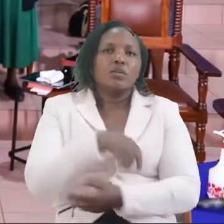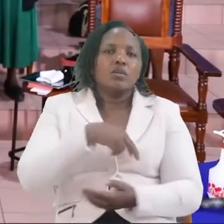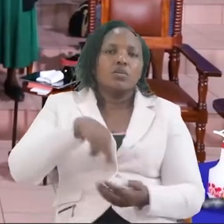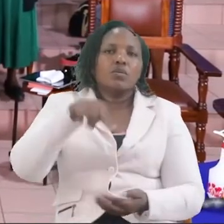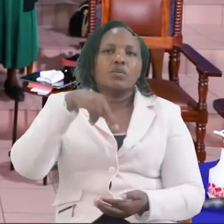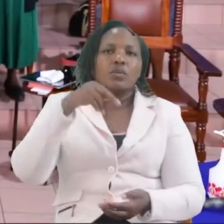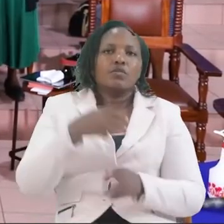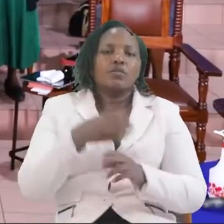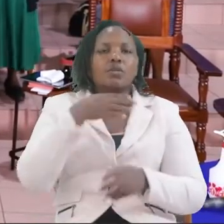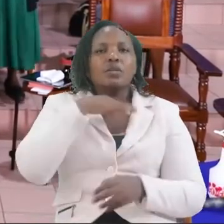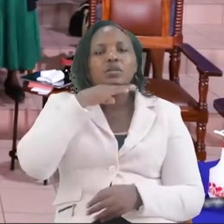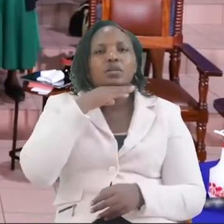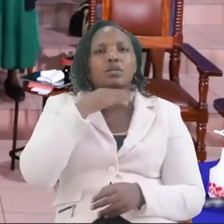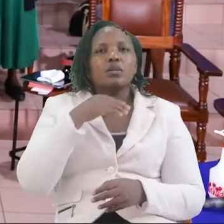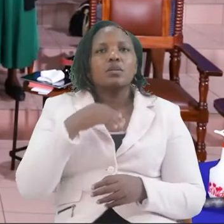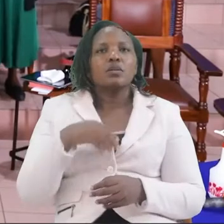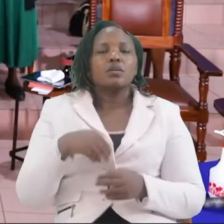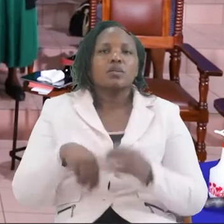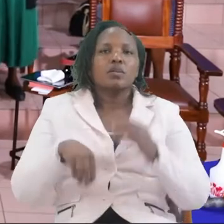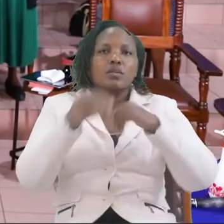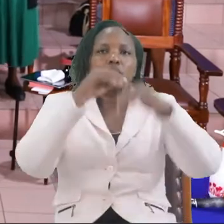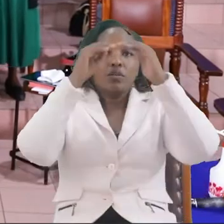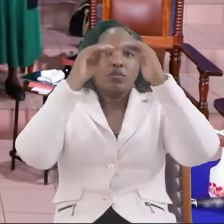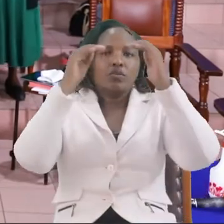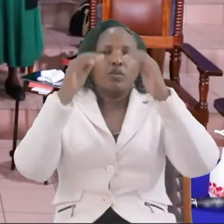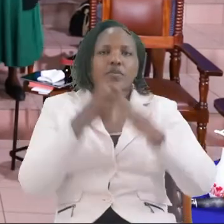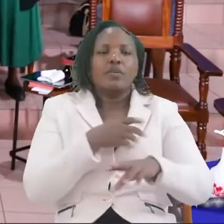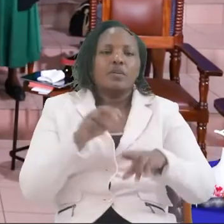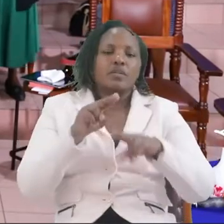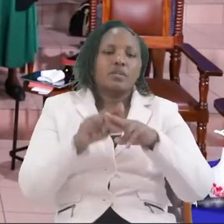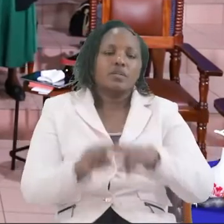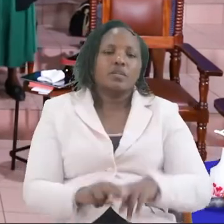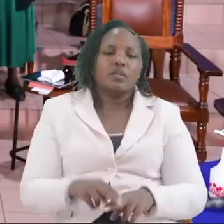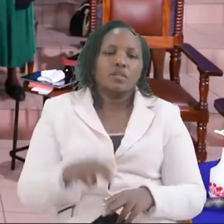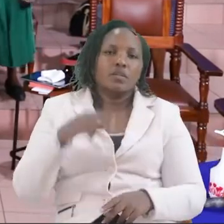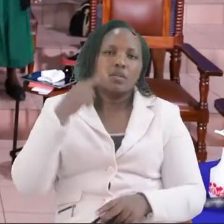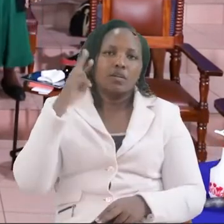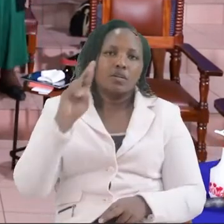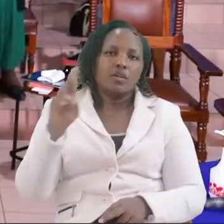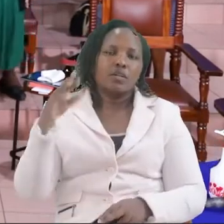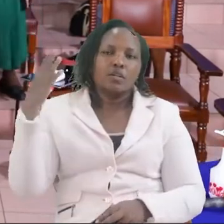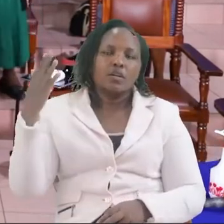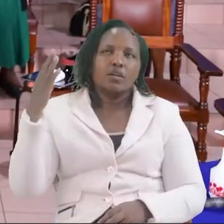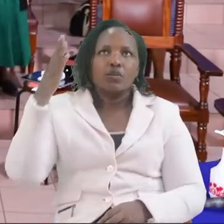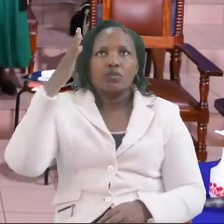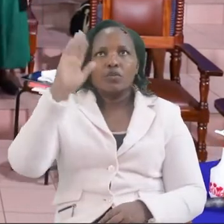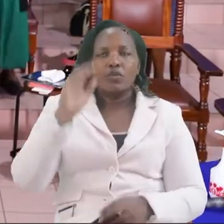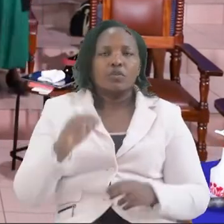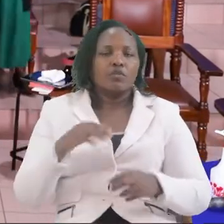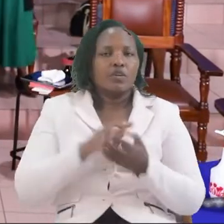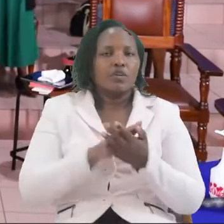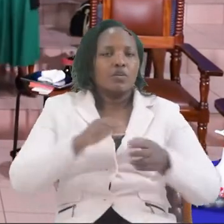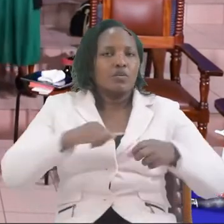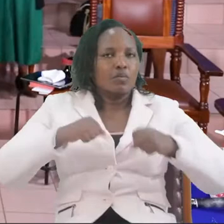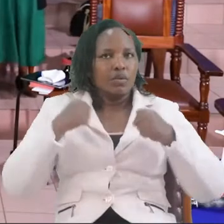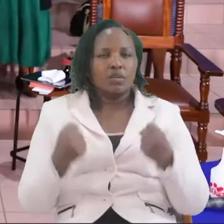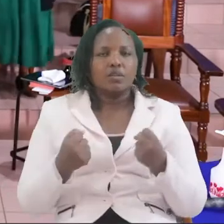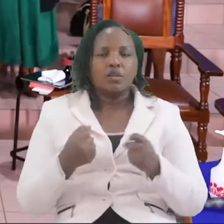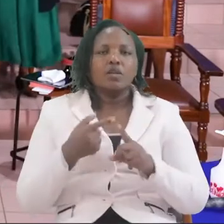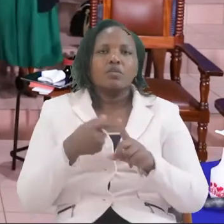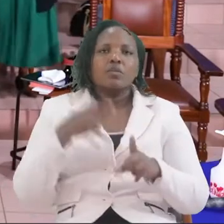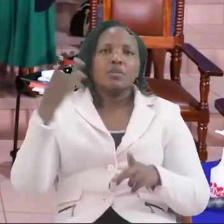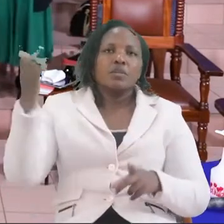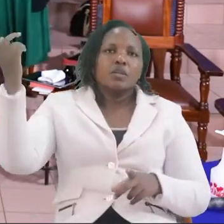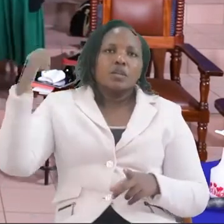ya tatu akafufuka kutoka kwa wafu, akapaa mbinguni, ameketi mkono wa kuume wa Mungu Baba Mwenyezi,